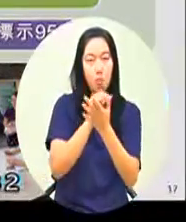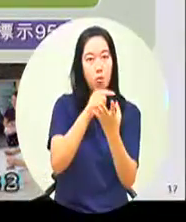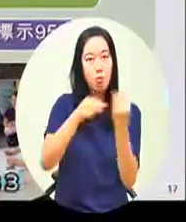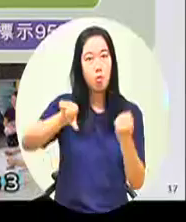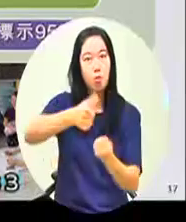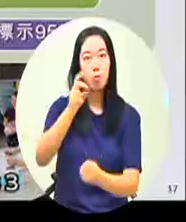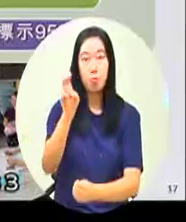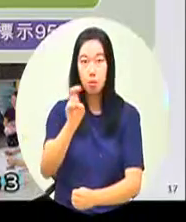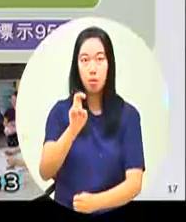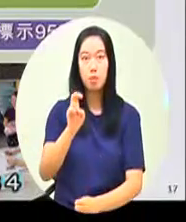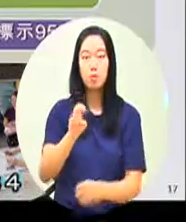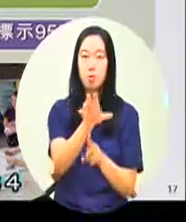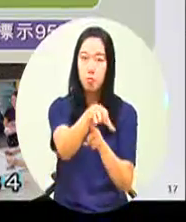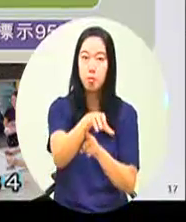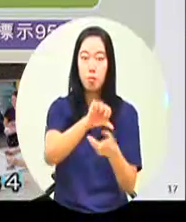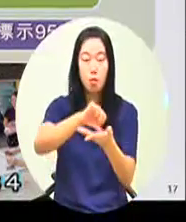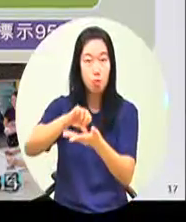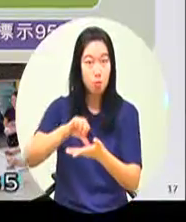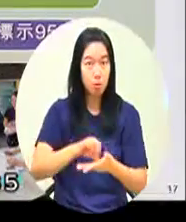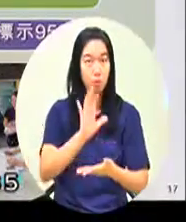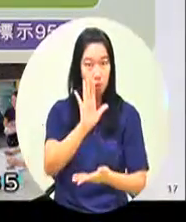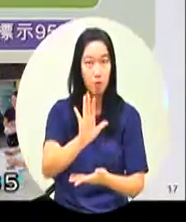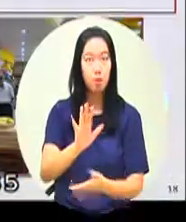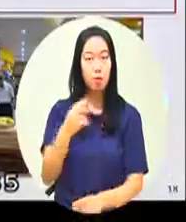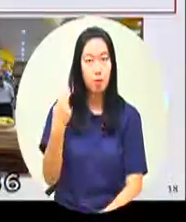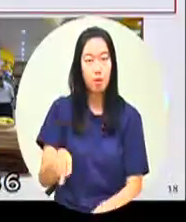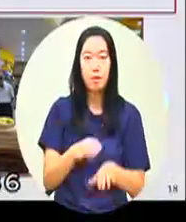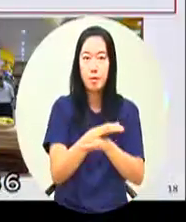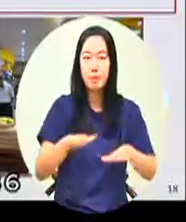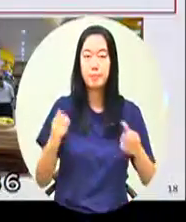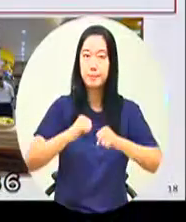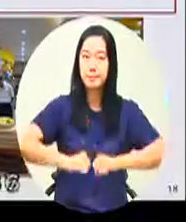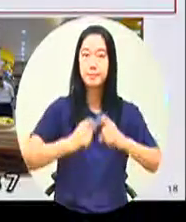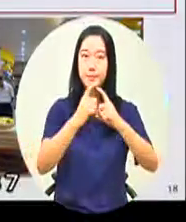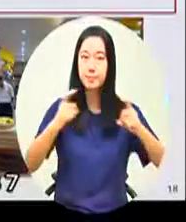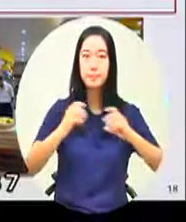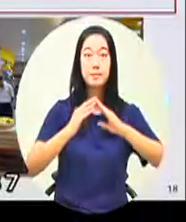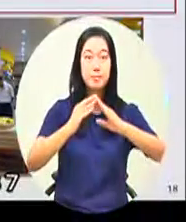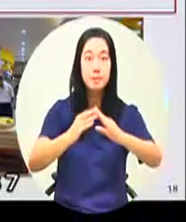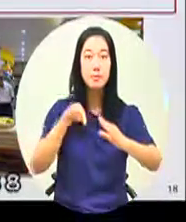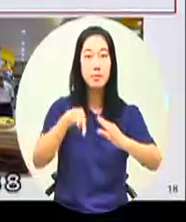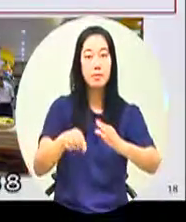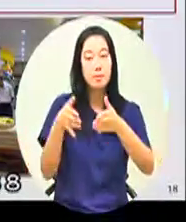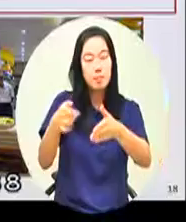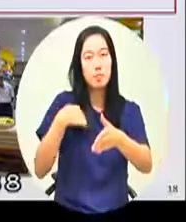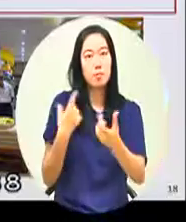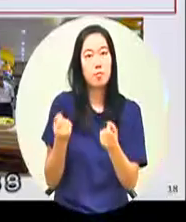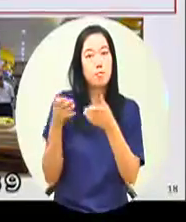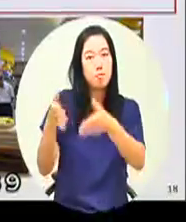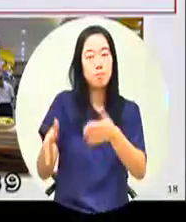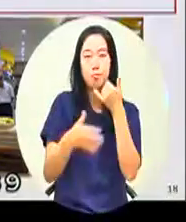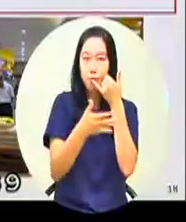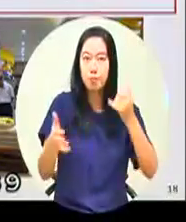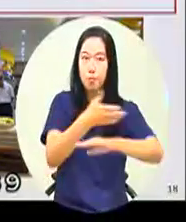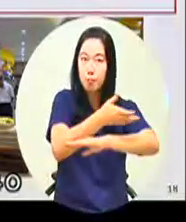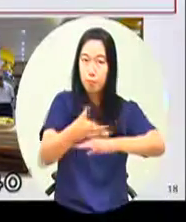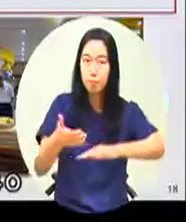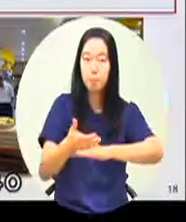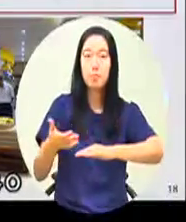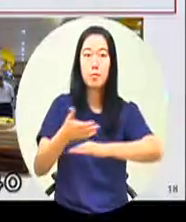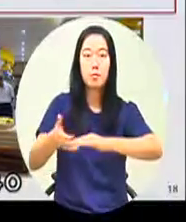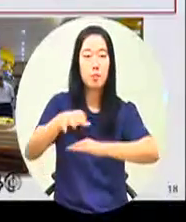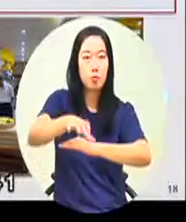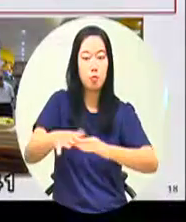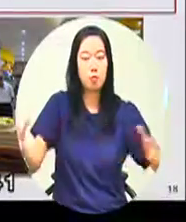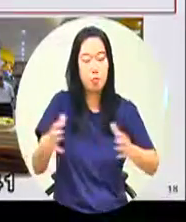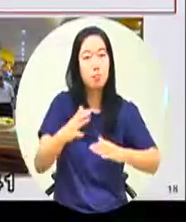产品。接下来在安全健康城市方面呢，我们以海洋局呢共同与从产地